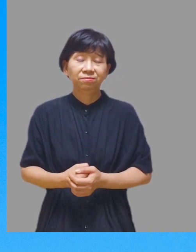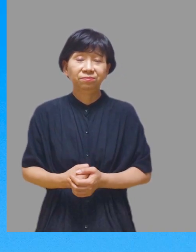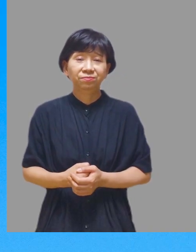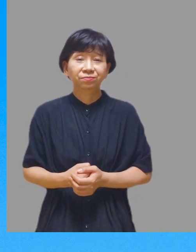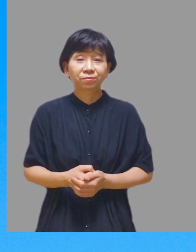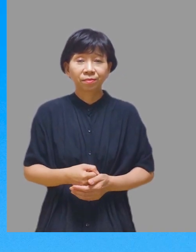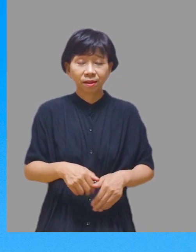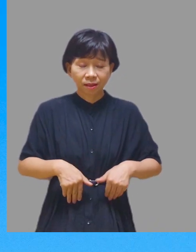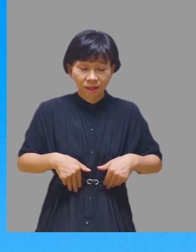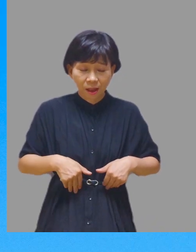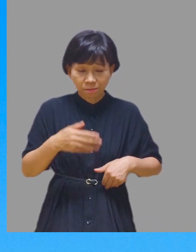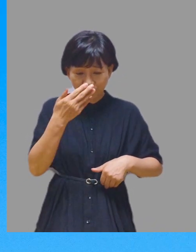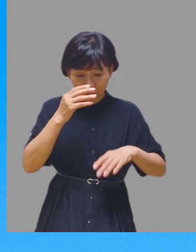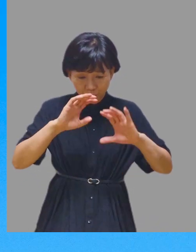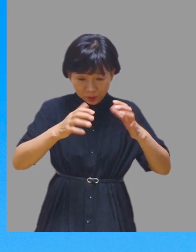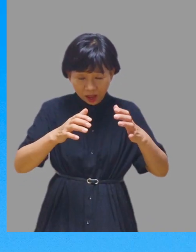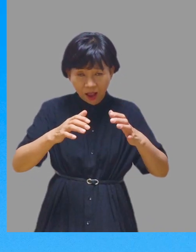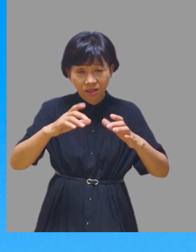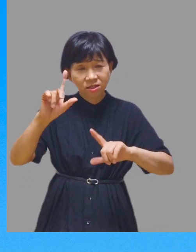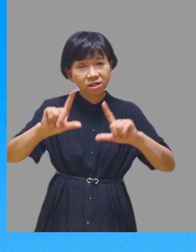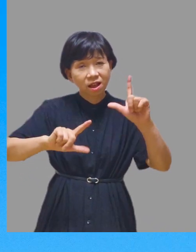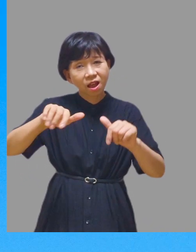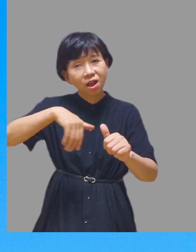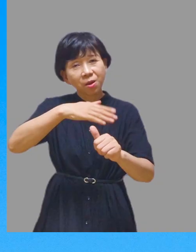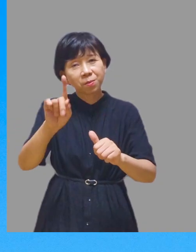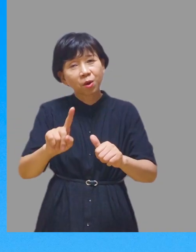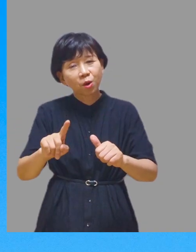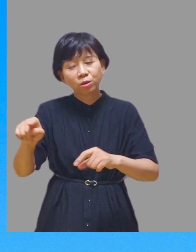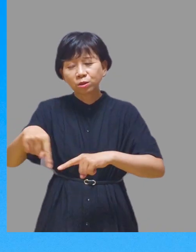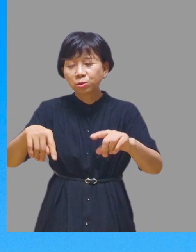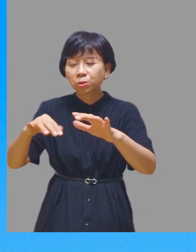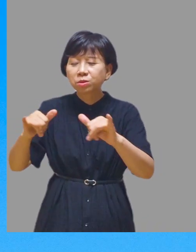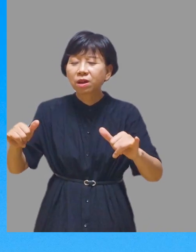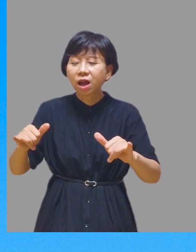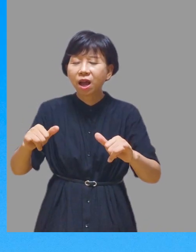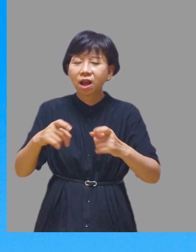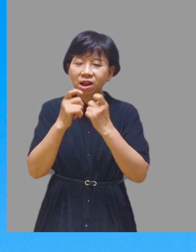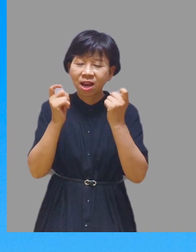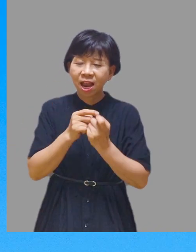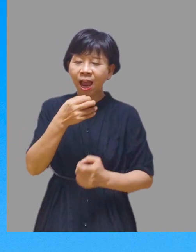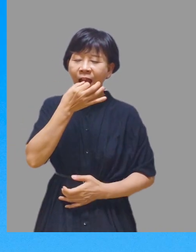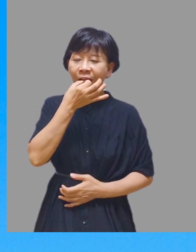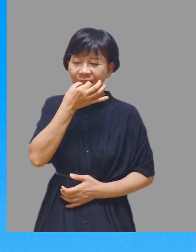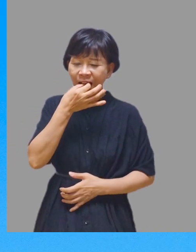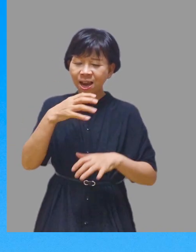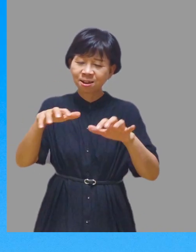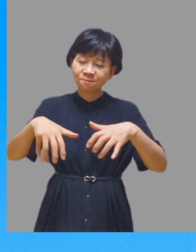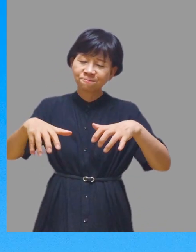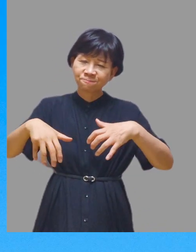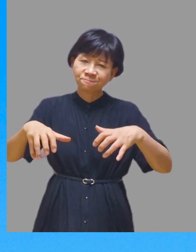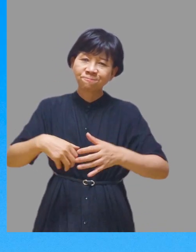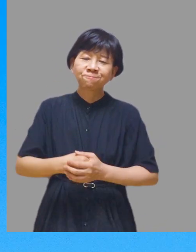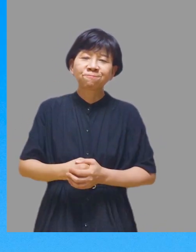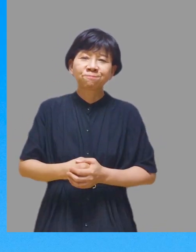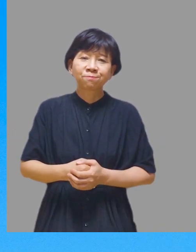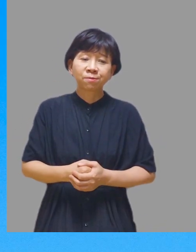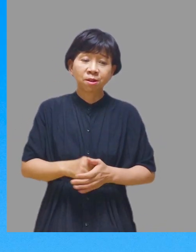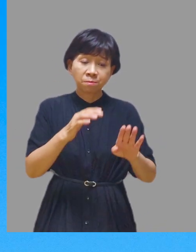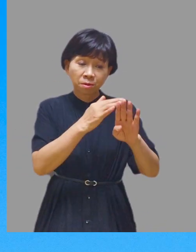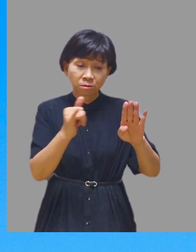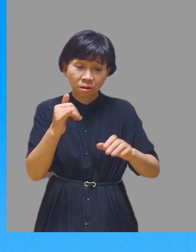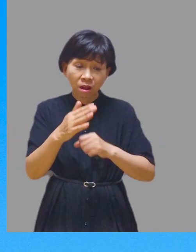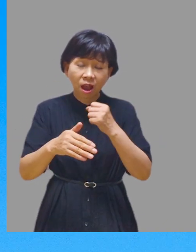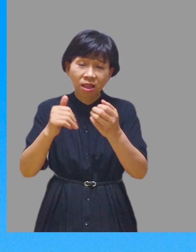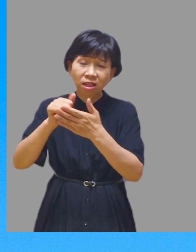이 남유다의 형편은 이랬어요. 지도자들은 자기 욕심만 채웠습니다. 백성은